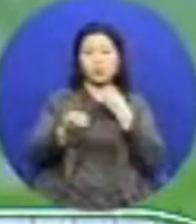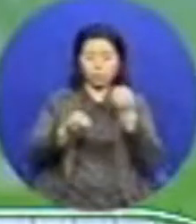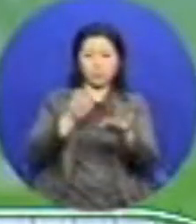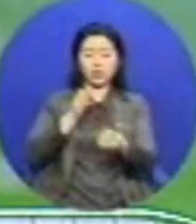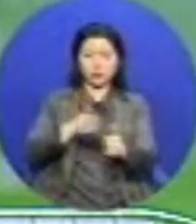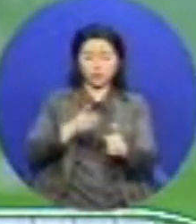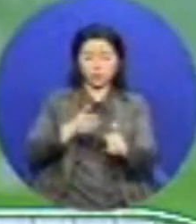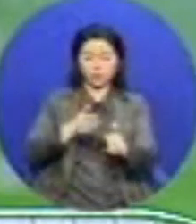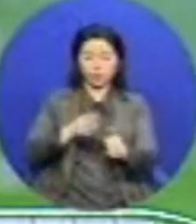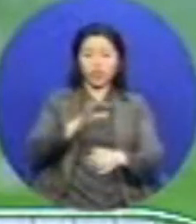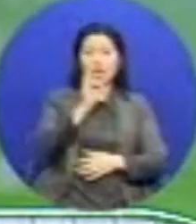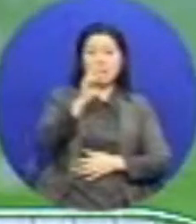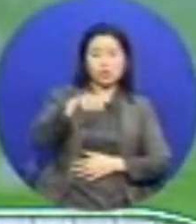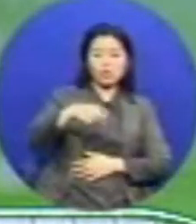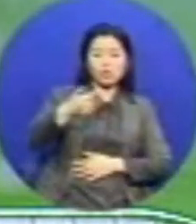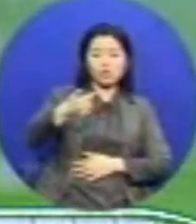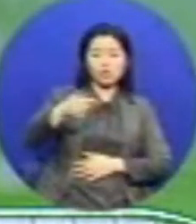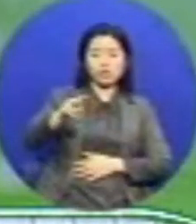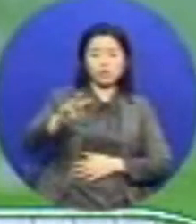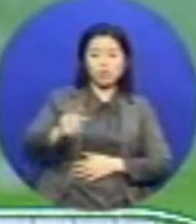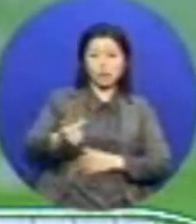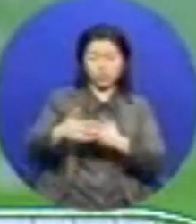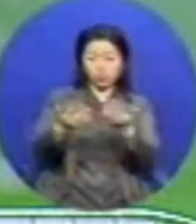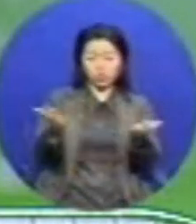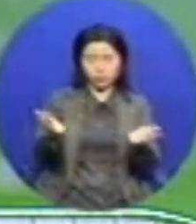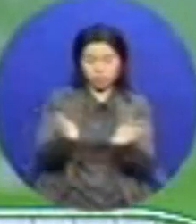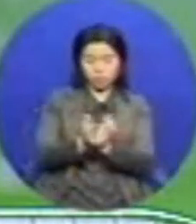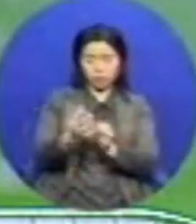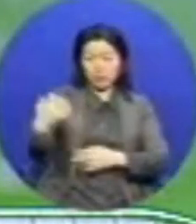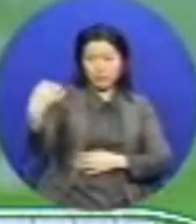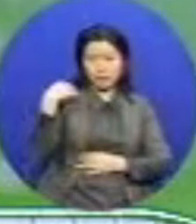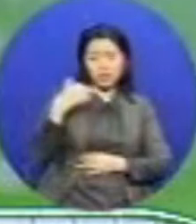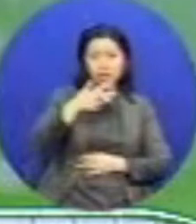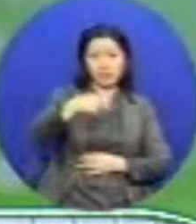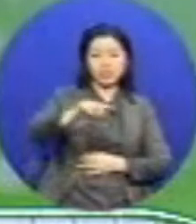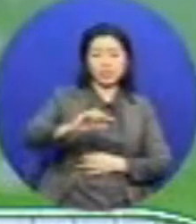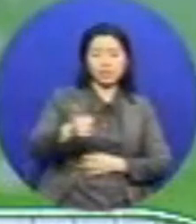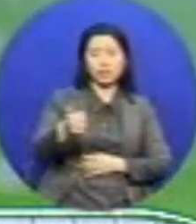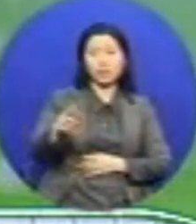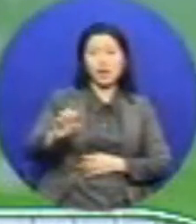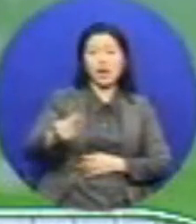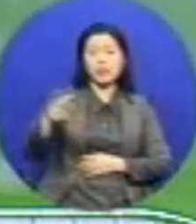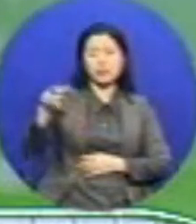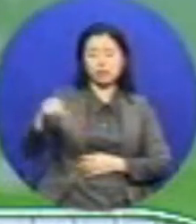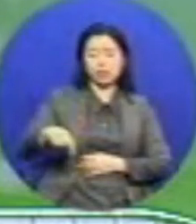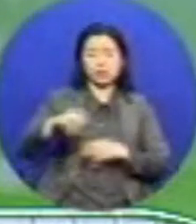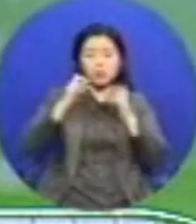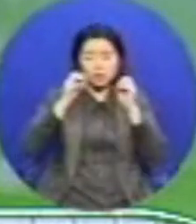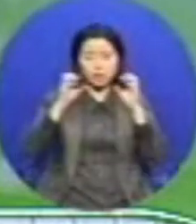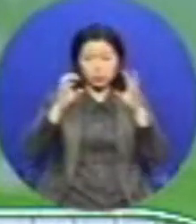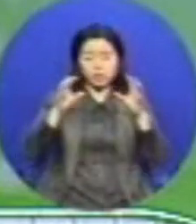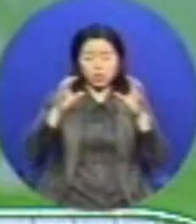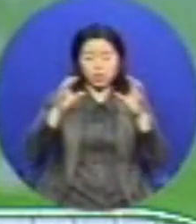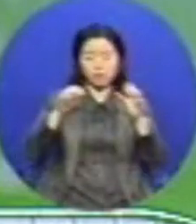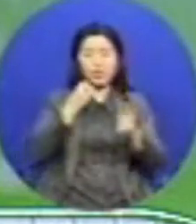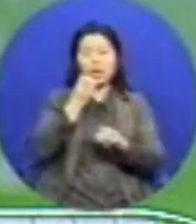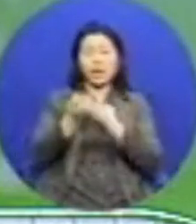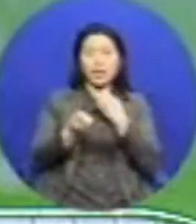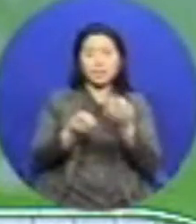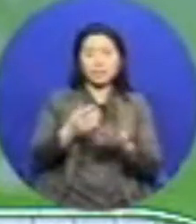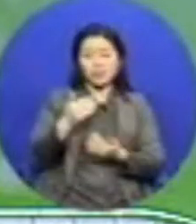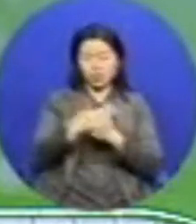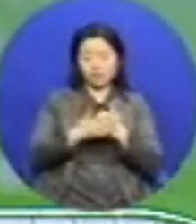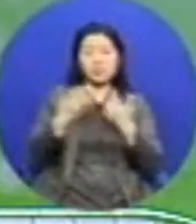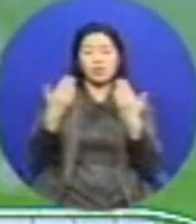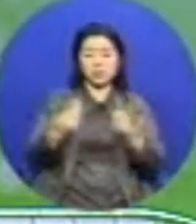유년부 를 담당하시는 우리 전화 수 전도사님 간증 에 은혜를 받았어요 전부 산